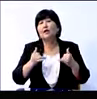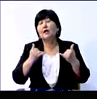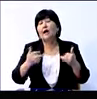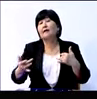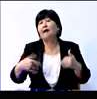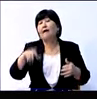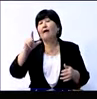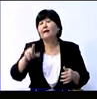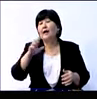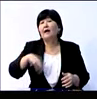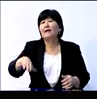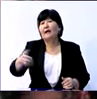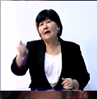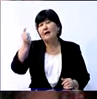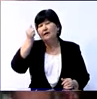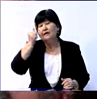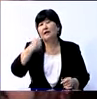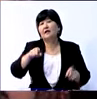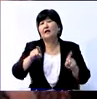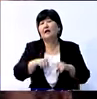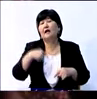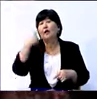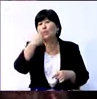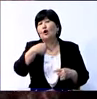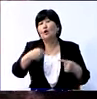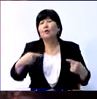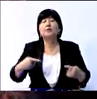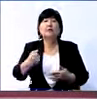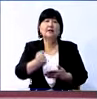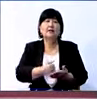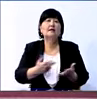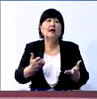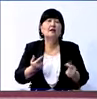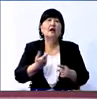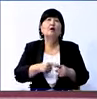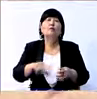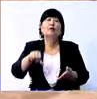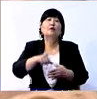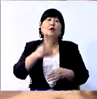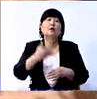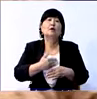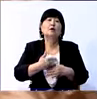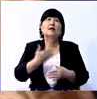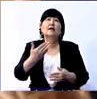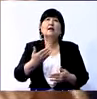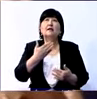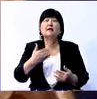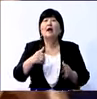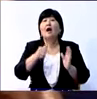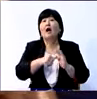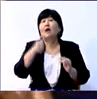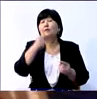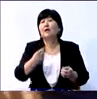арнаған актриса ел жадында еңселі образдармен сақталатын анық. Бұл үзінді Үмігілсін Өрікбайғызының 60